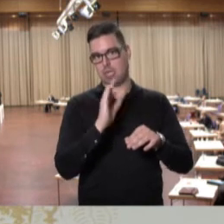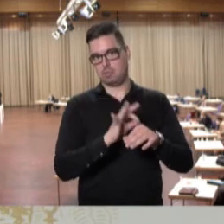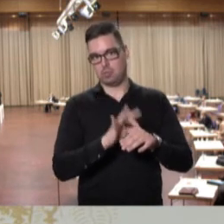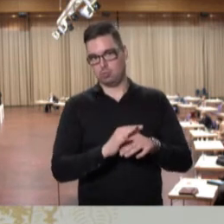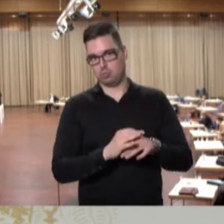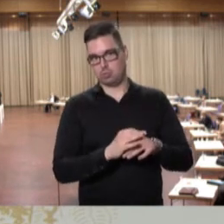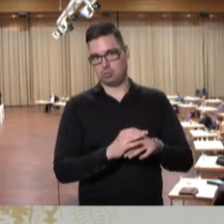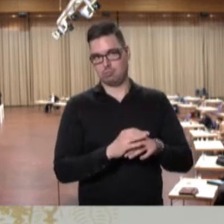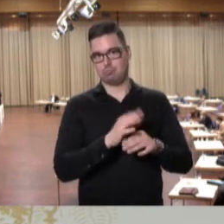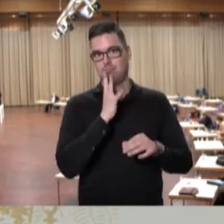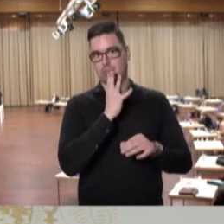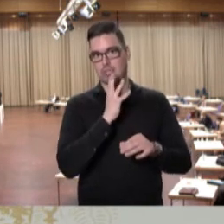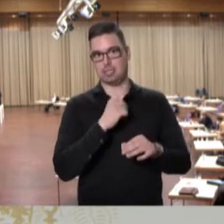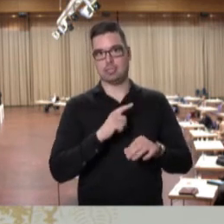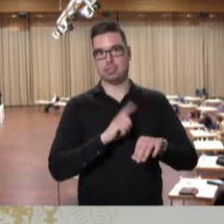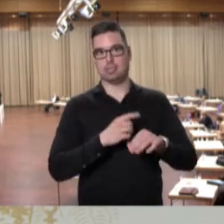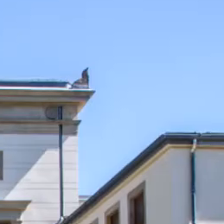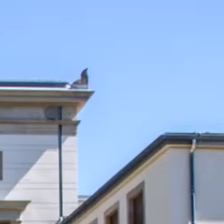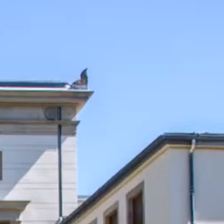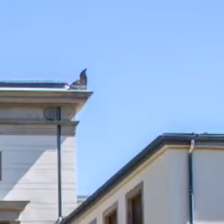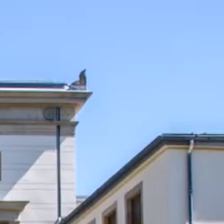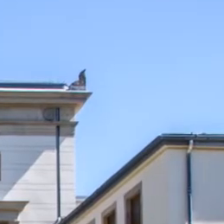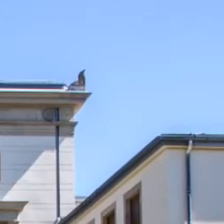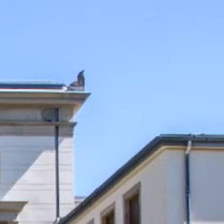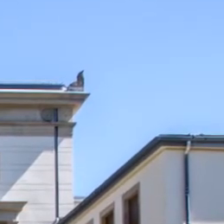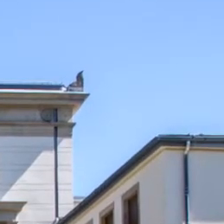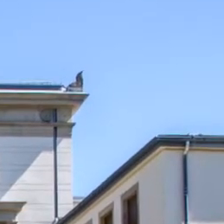zur erläuterung eines antrags finden